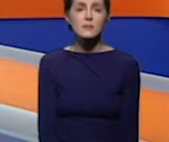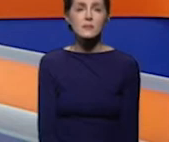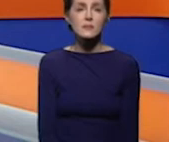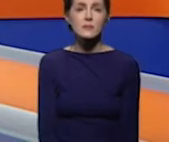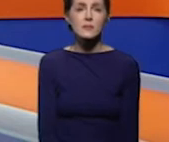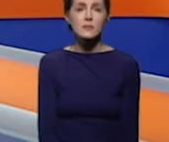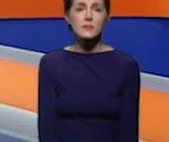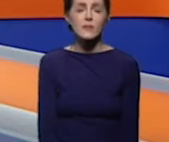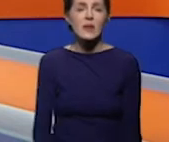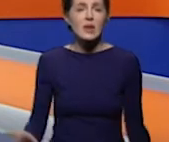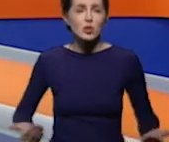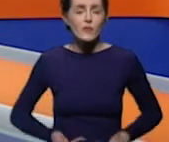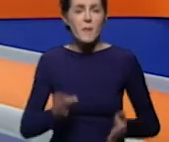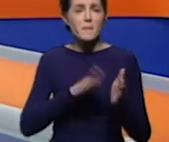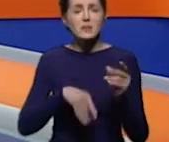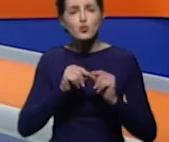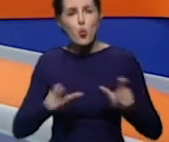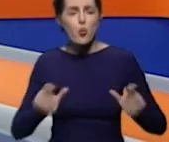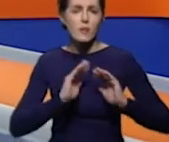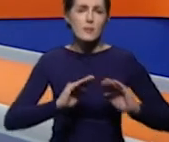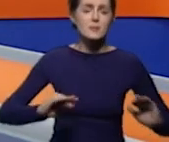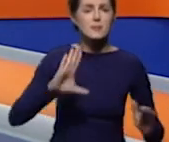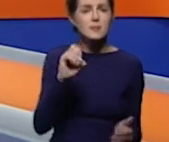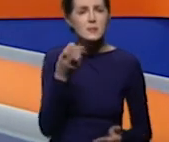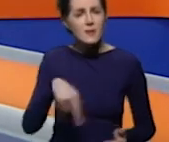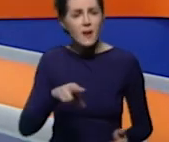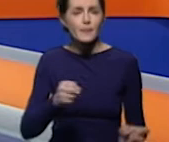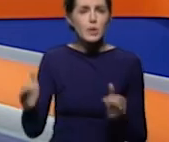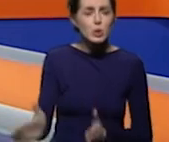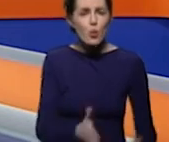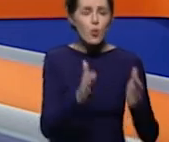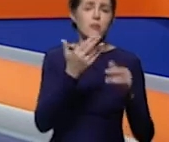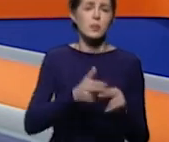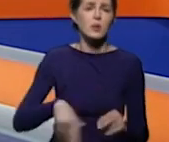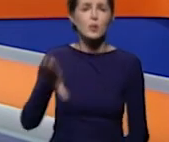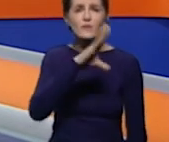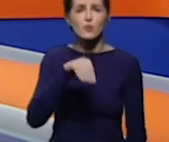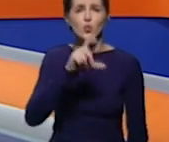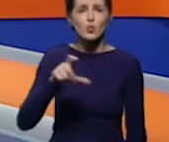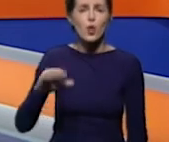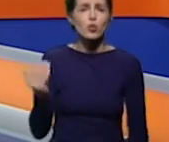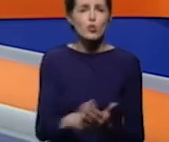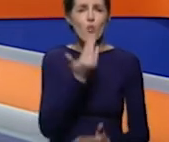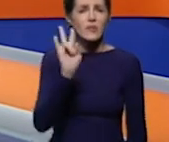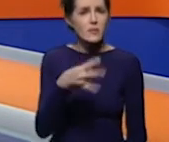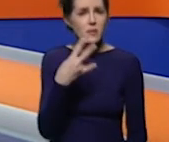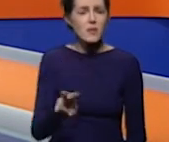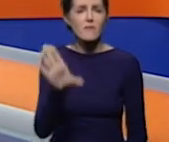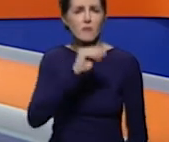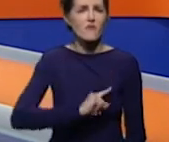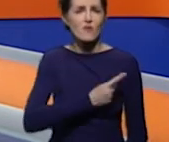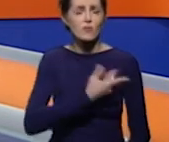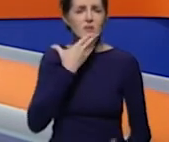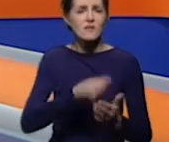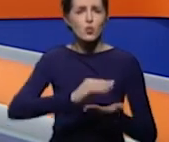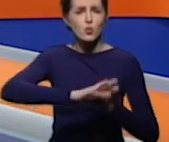Живуть без школи та дитячого садочка, а також доріг. Жителі Новомиколаївки обурені умовами у